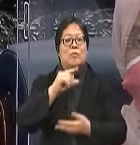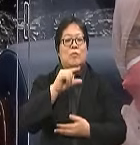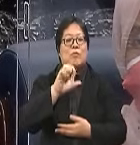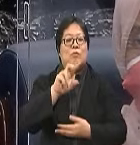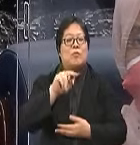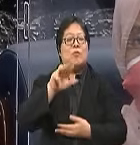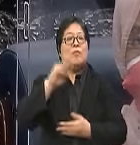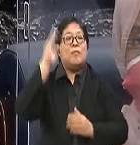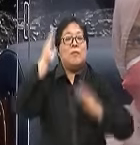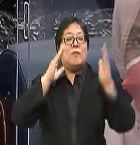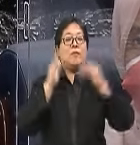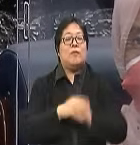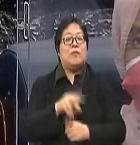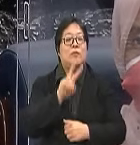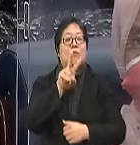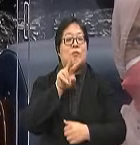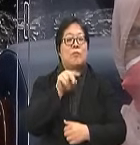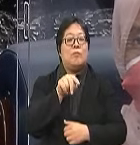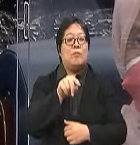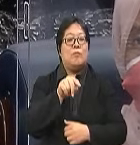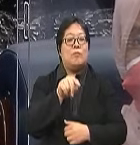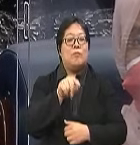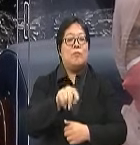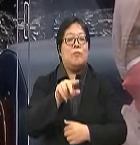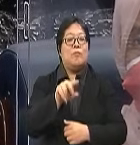Malaysia 20052018